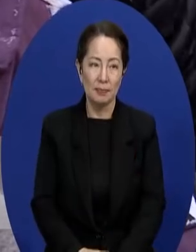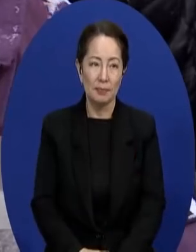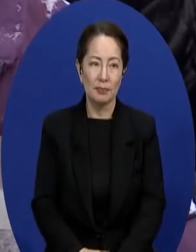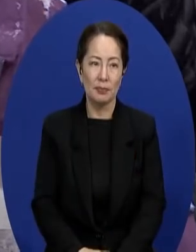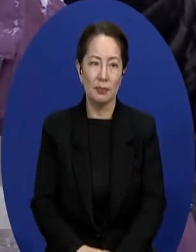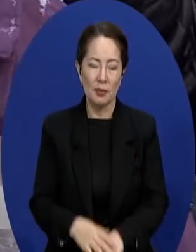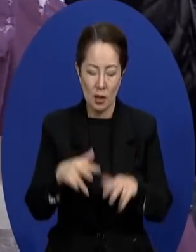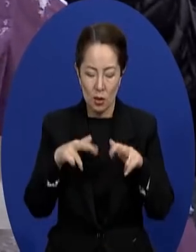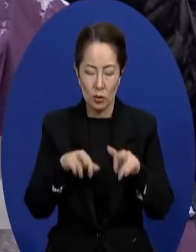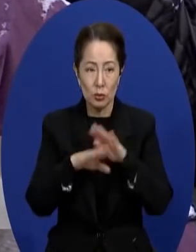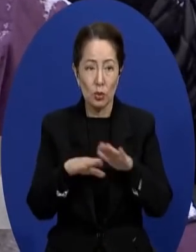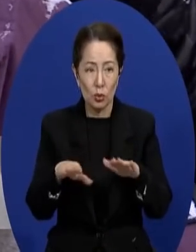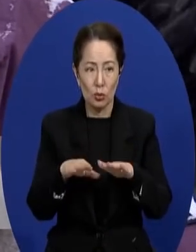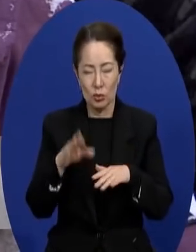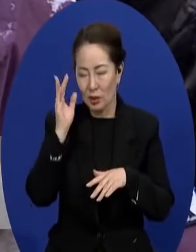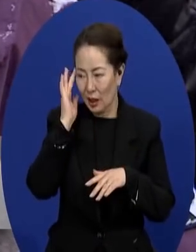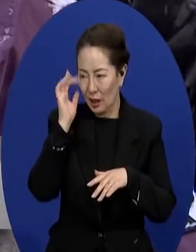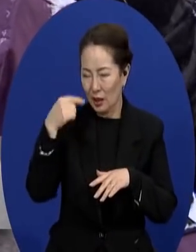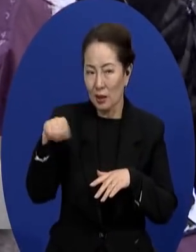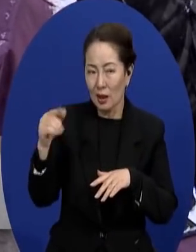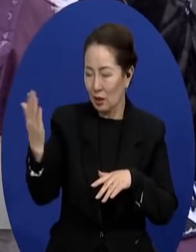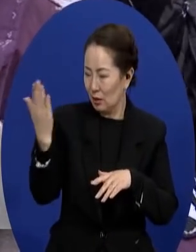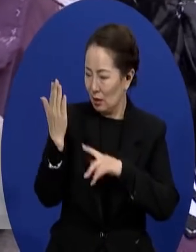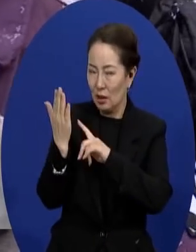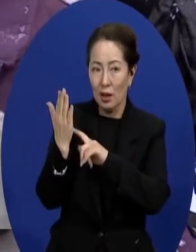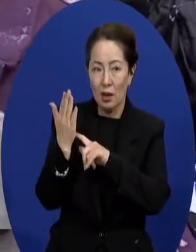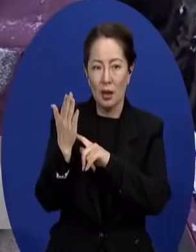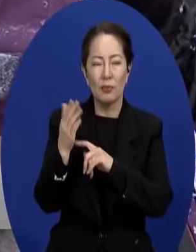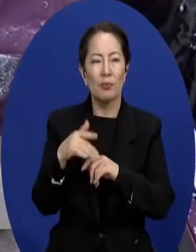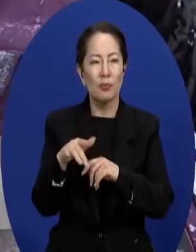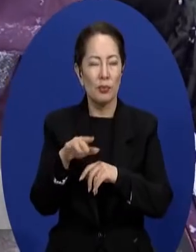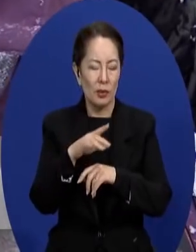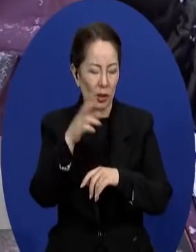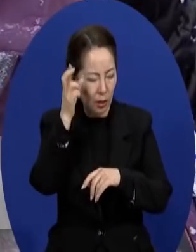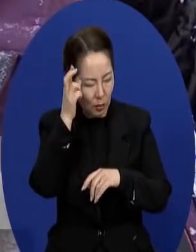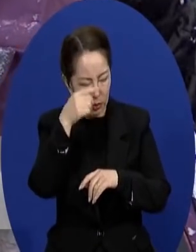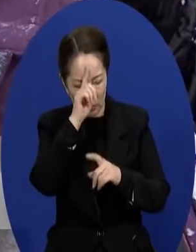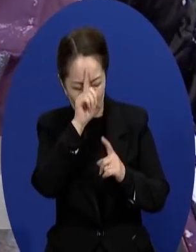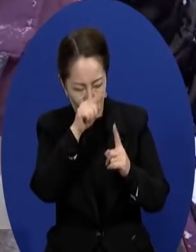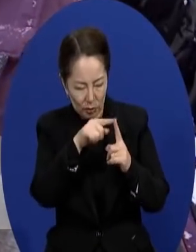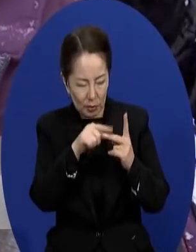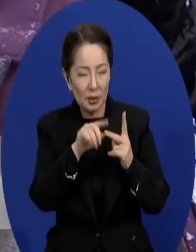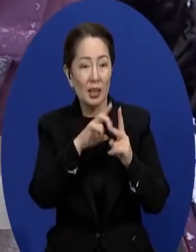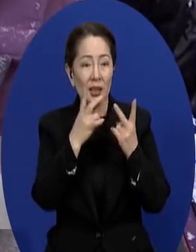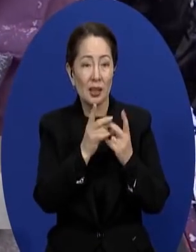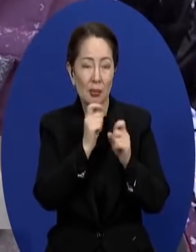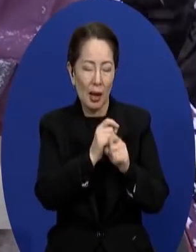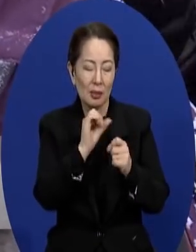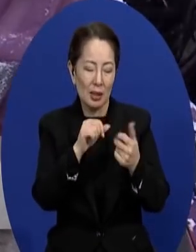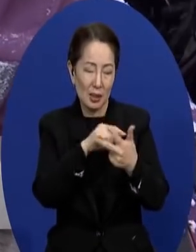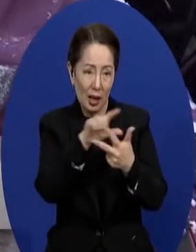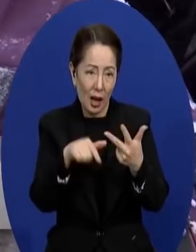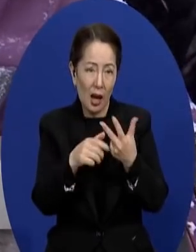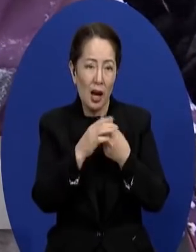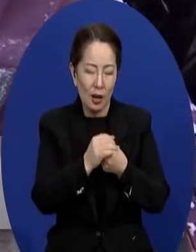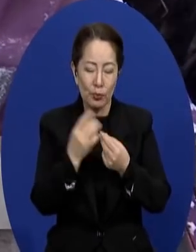Хүндэтгэрийн бэрхшээлтэй хүүхдүүдийг гадны улс ор яадаг гэхээр зохис өвүүдийг бий болгодог. Боловсрол эрүүл мэнд нийгмийн халамжийн асаргааны 3-р